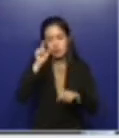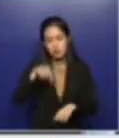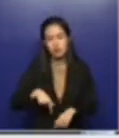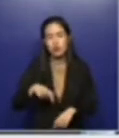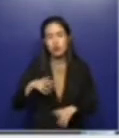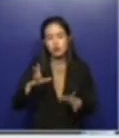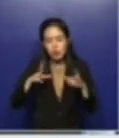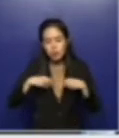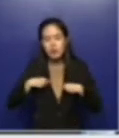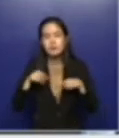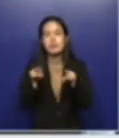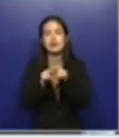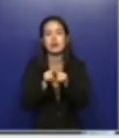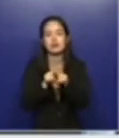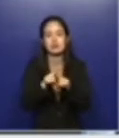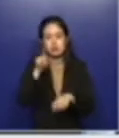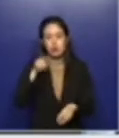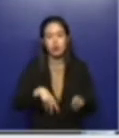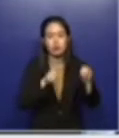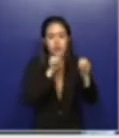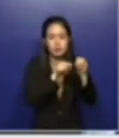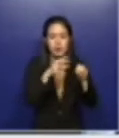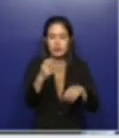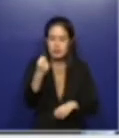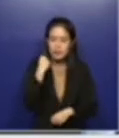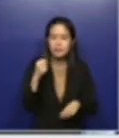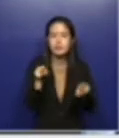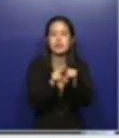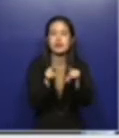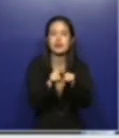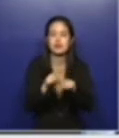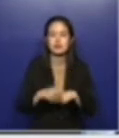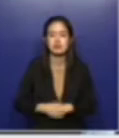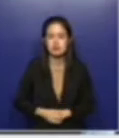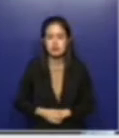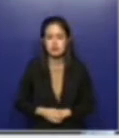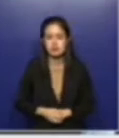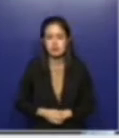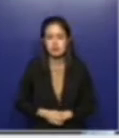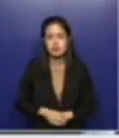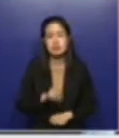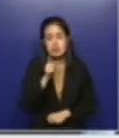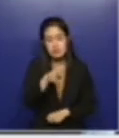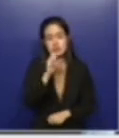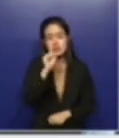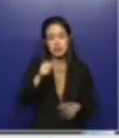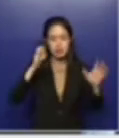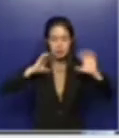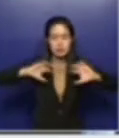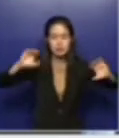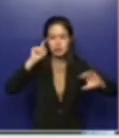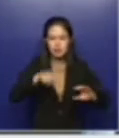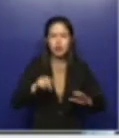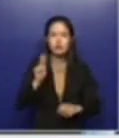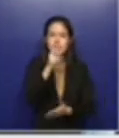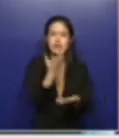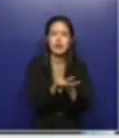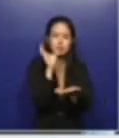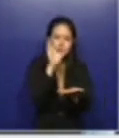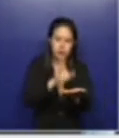ดาต้องมีมาตรการเหมือนกันต้องตอบคำถามได้เหมือนกันจริงอยู่ครับรัฐอาจจะต้องใช้งบประมาณใช้คนอะไรมาก